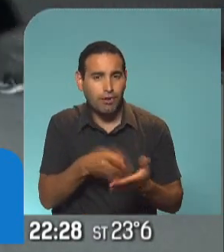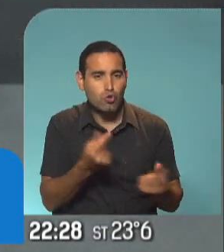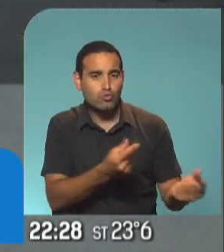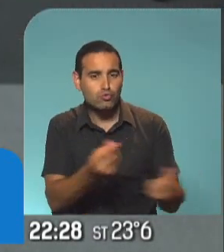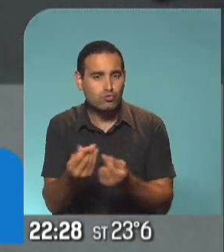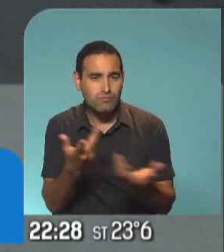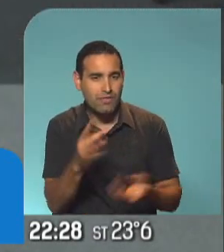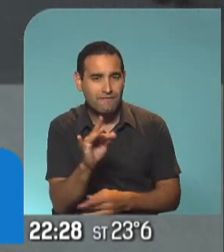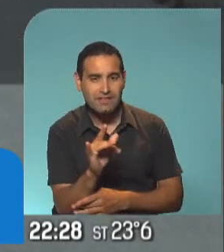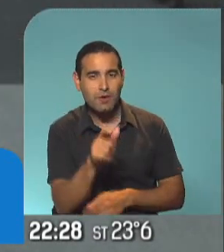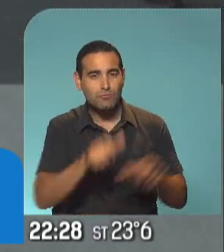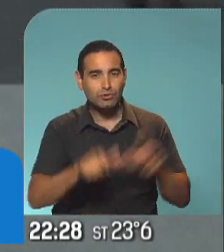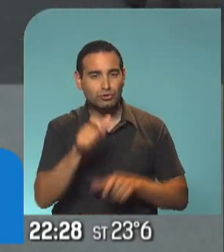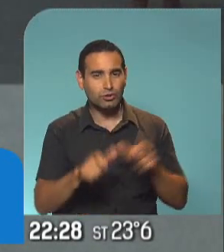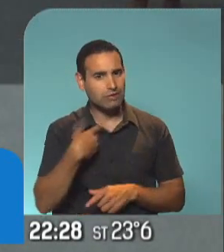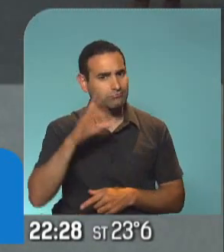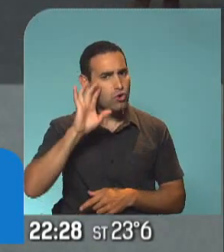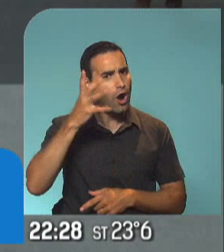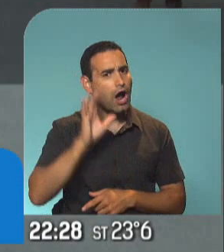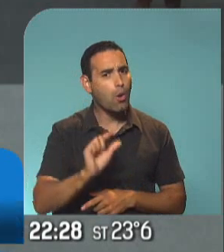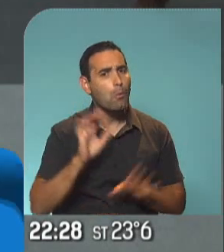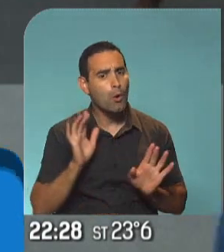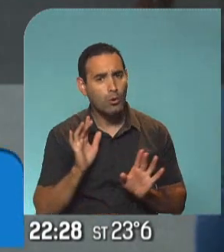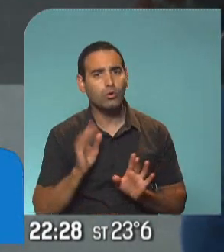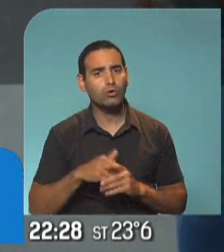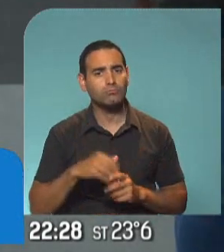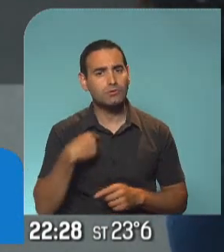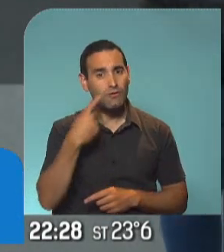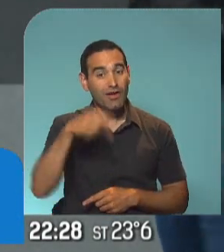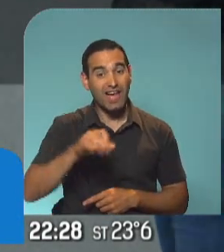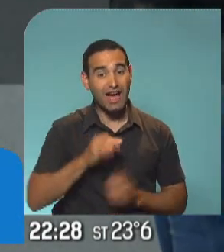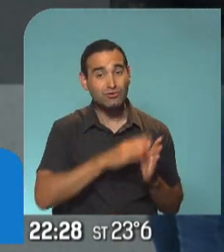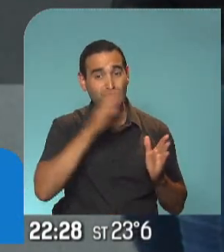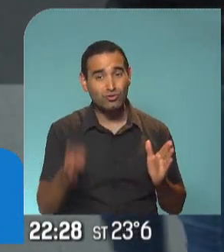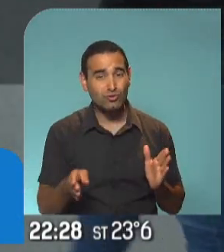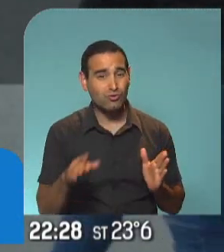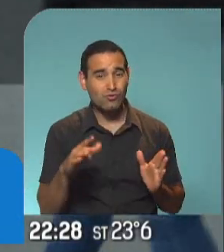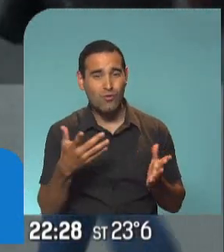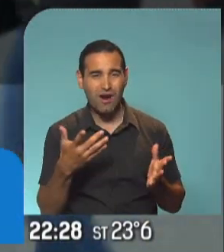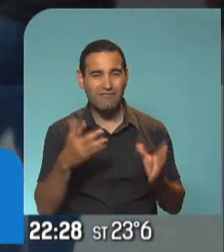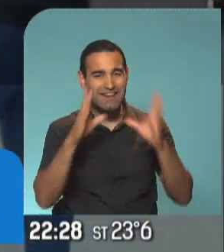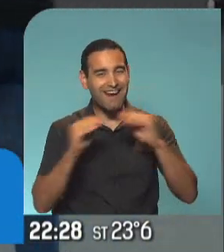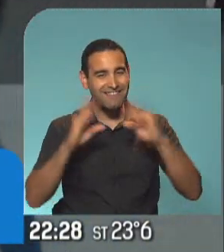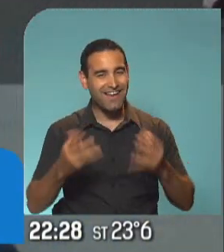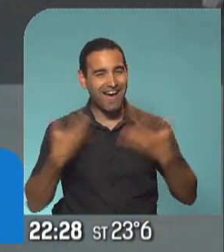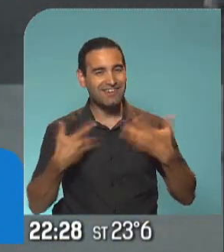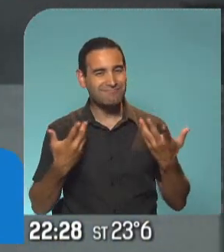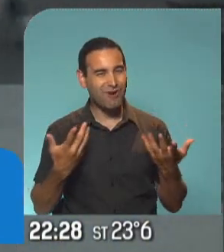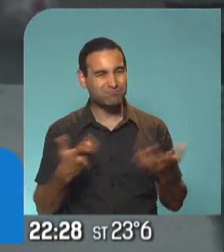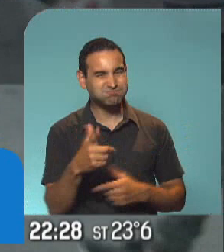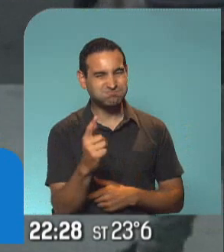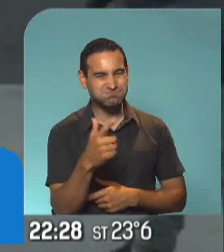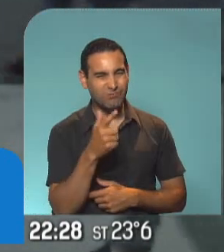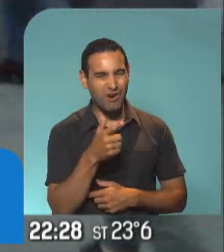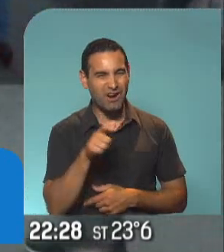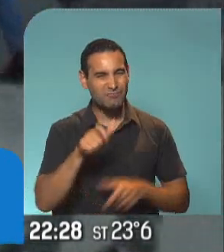il y a un blocage dans la consommation, les gens sont un peu en colère, alors du coup, vous voyez, j'ai trouvé que cette année, il n'y avait